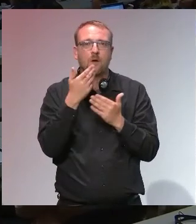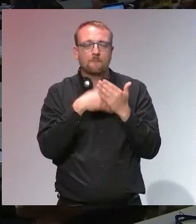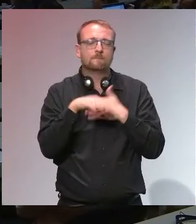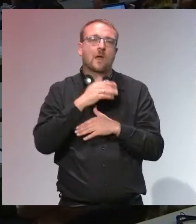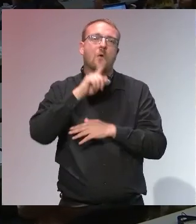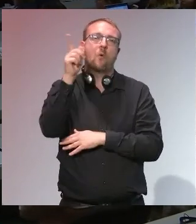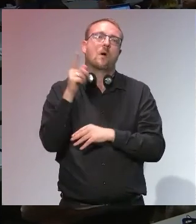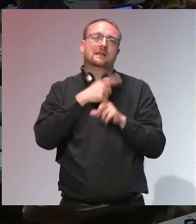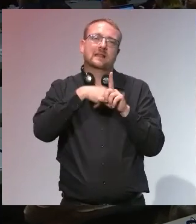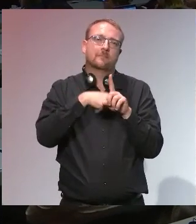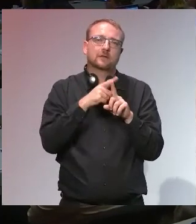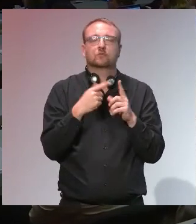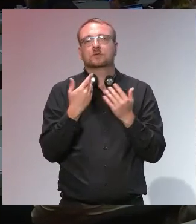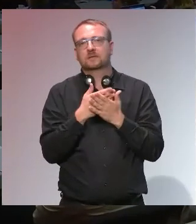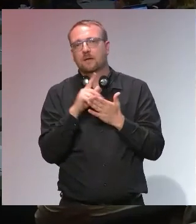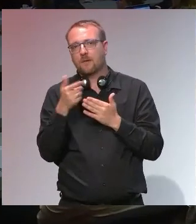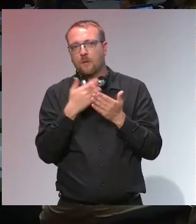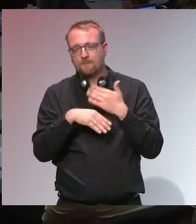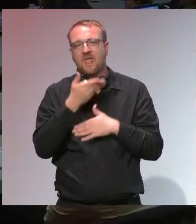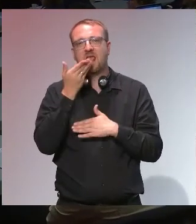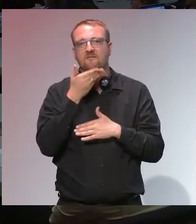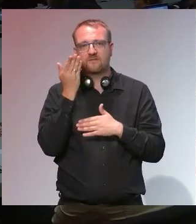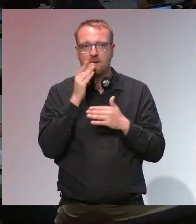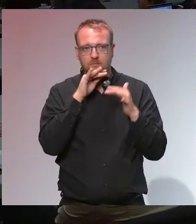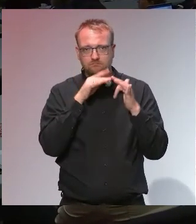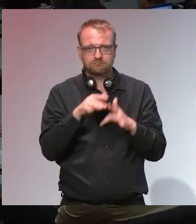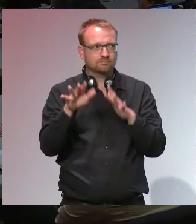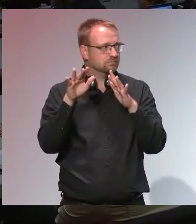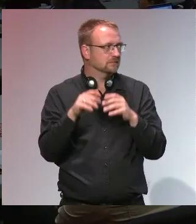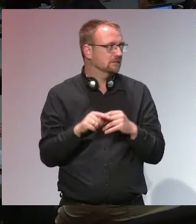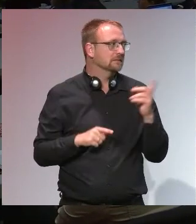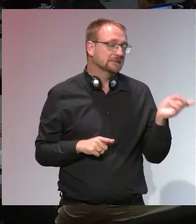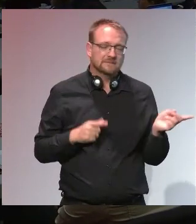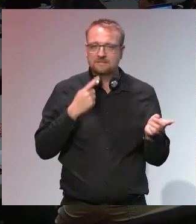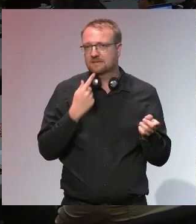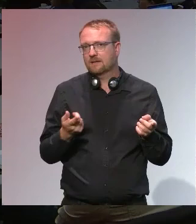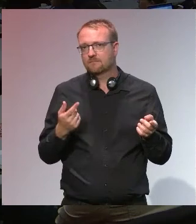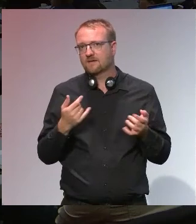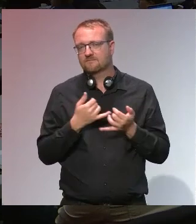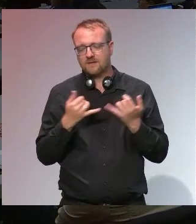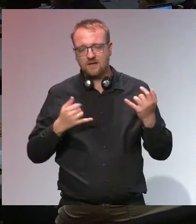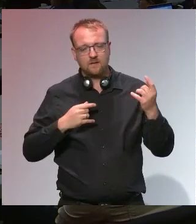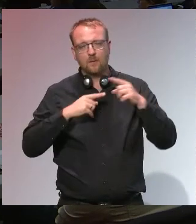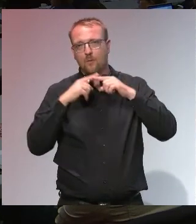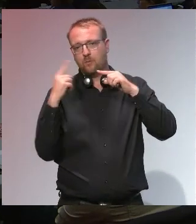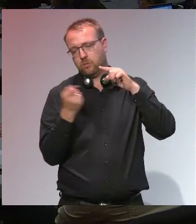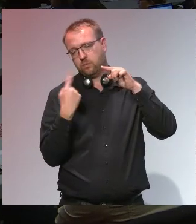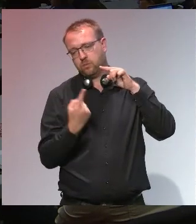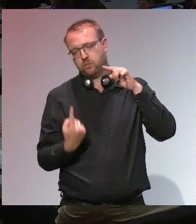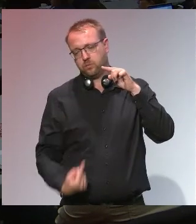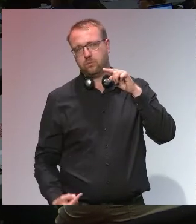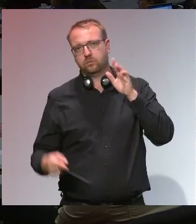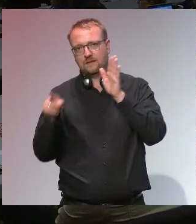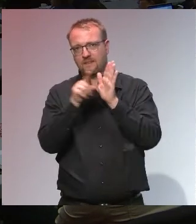auch zum Abschmelzen oder zur Erwärmung deutlich mehr beiträgt. Ein klassischer Teufelskreislauf. Bitte? Ein klassischer